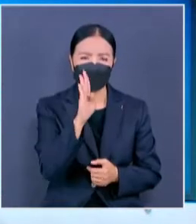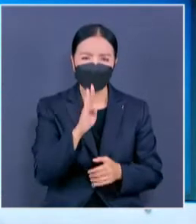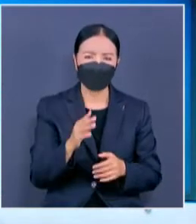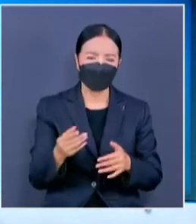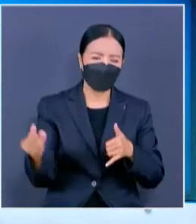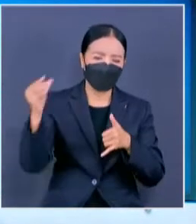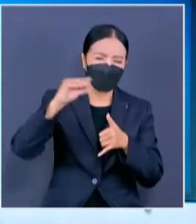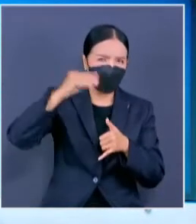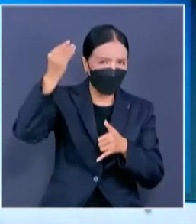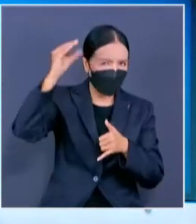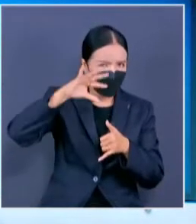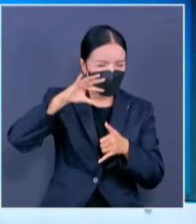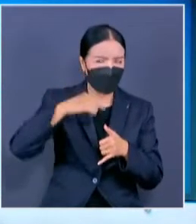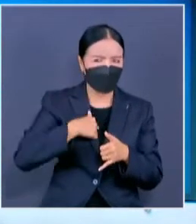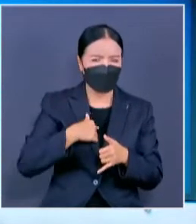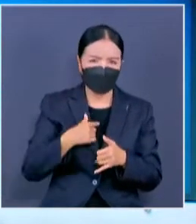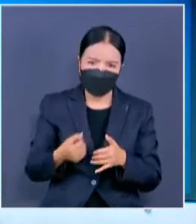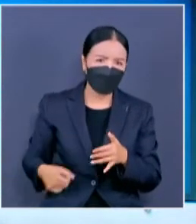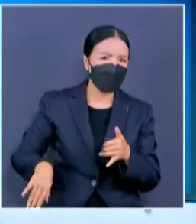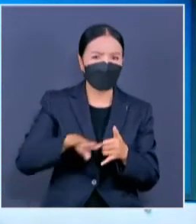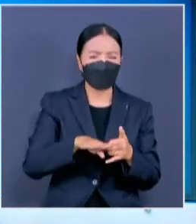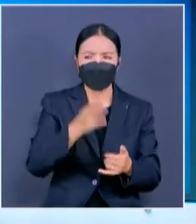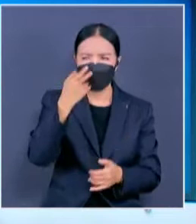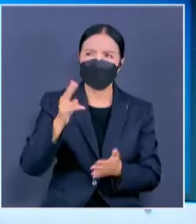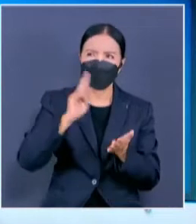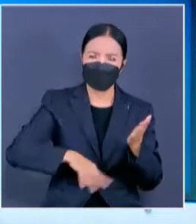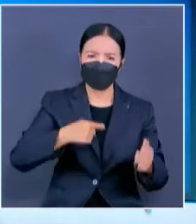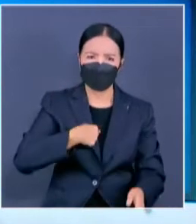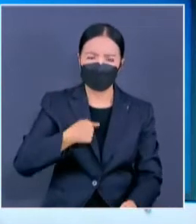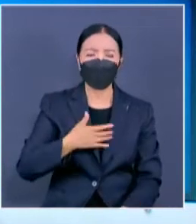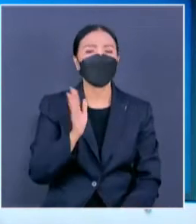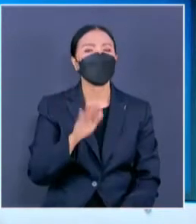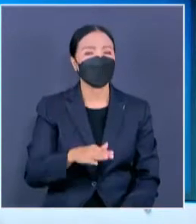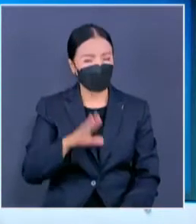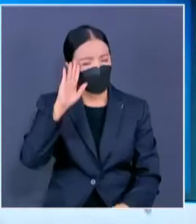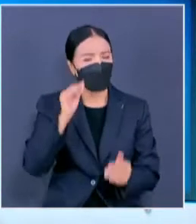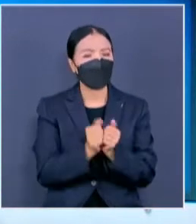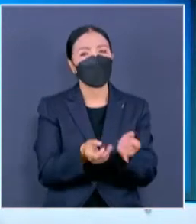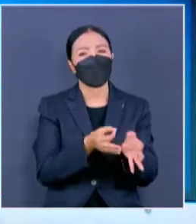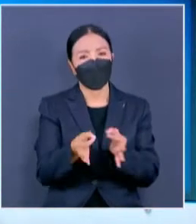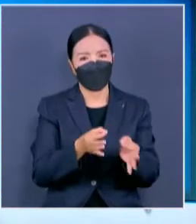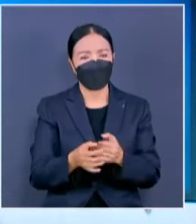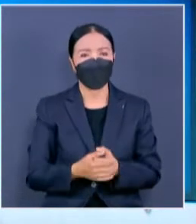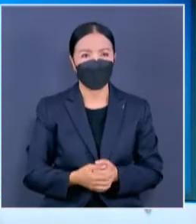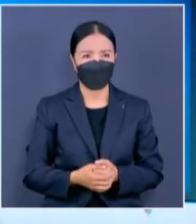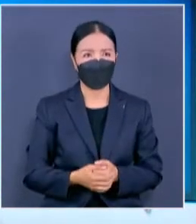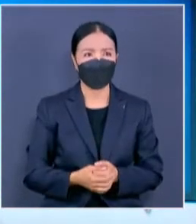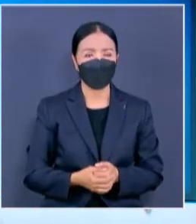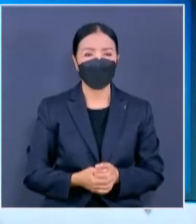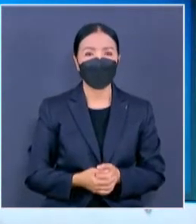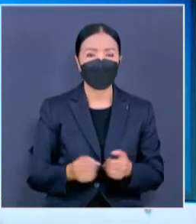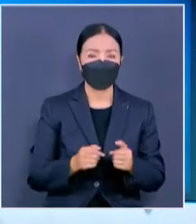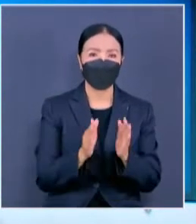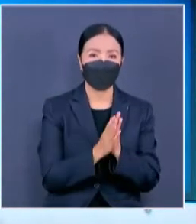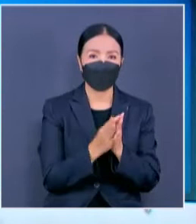ทำเอาทำไมถูกปรับไปด้วยล่ะหลายคนตั้งคำถามเนี่ยฮะล่าสุดก็เลยต้องชี้แจงอย่างนี้นะคร ับ แต่จริงเรื่องของการที่ถูกแฮก Facebook